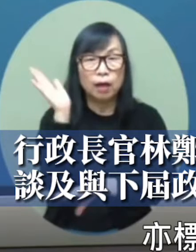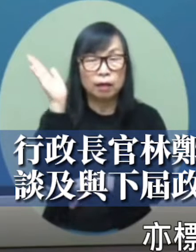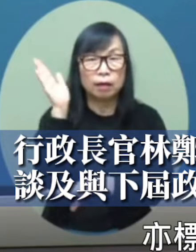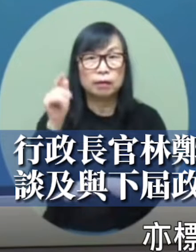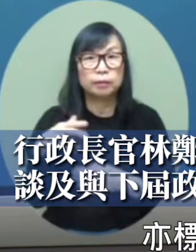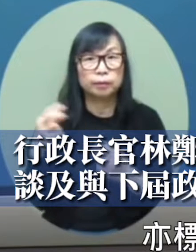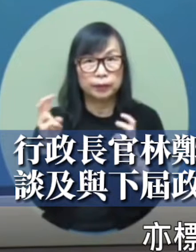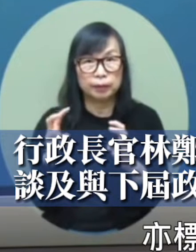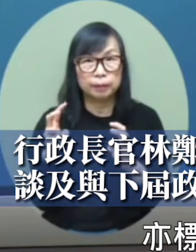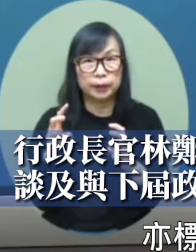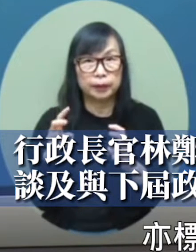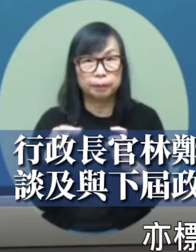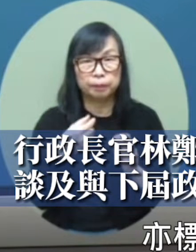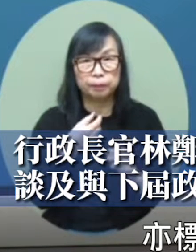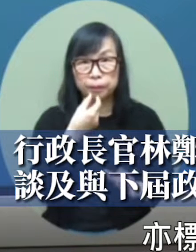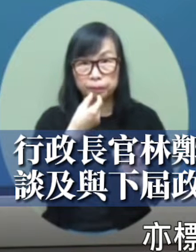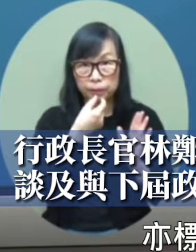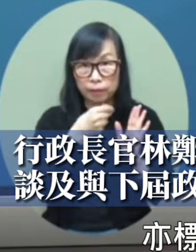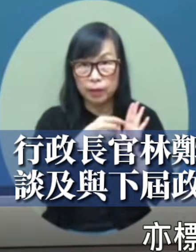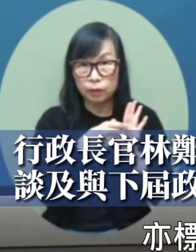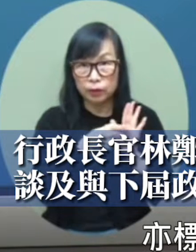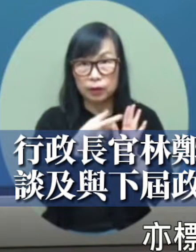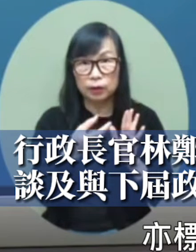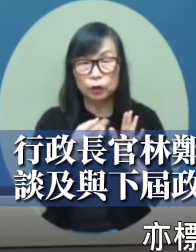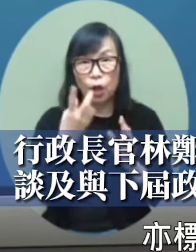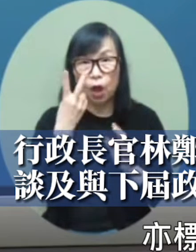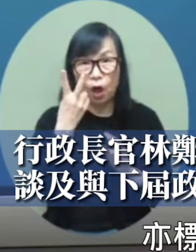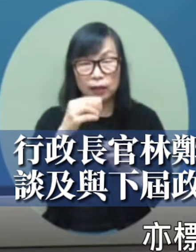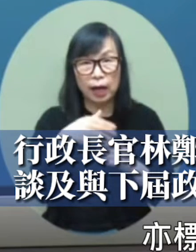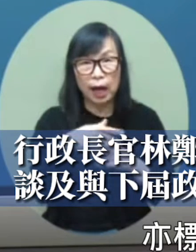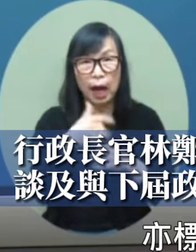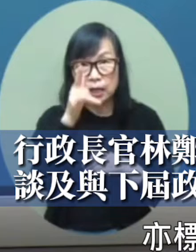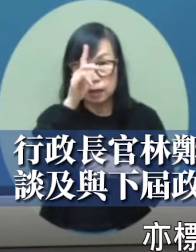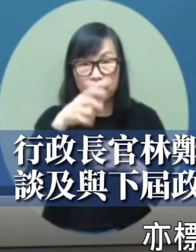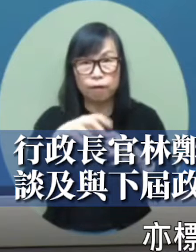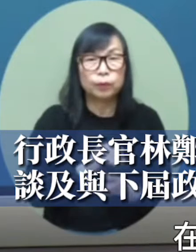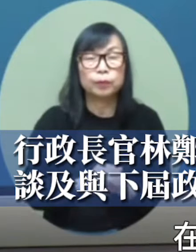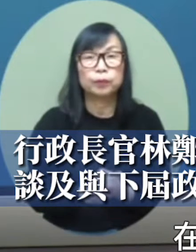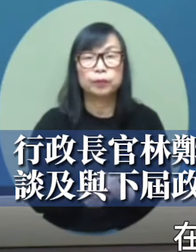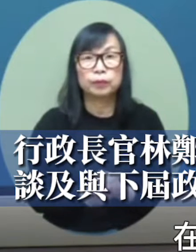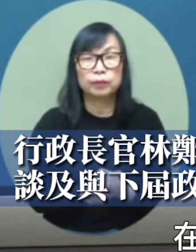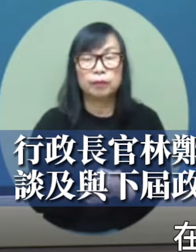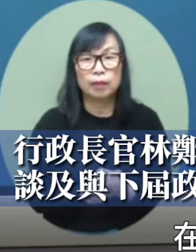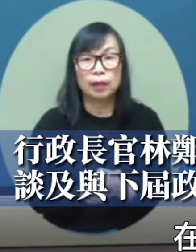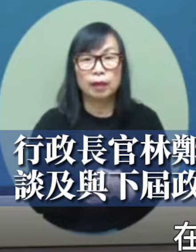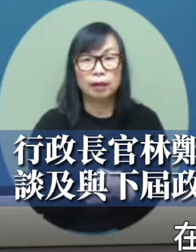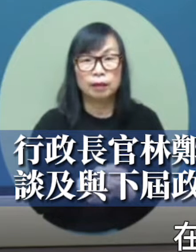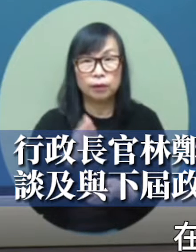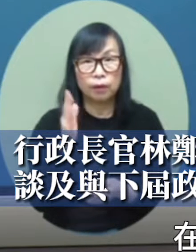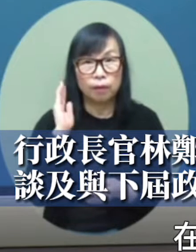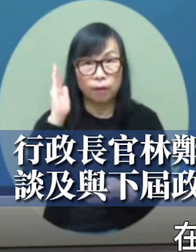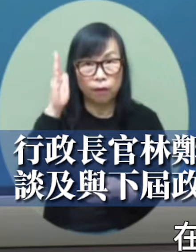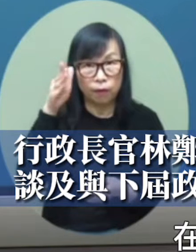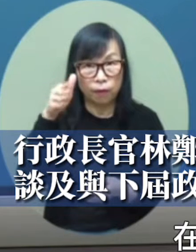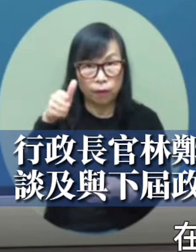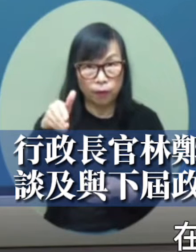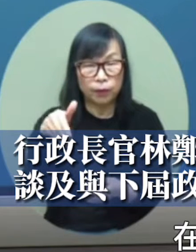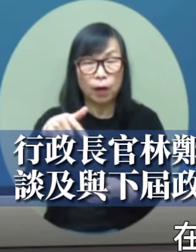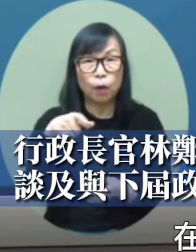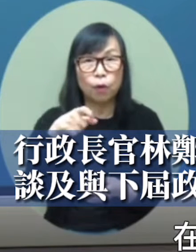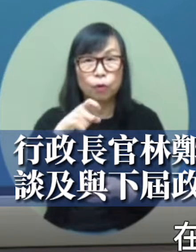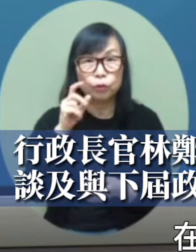咁亦都係標誌住咧兩屆政府嘅交接將會係正式展開。喺未來將會有起